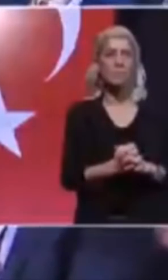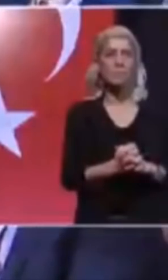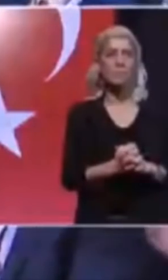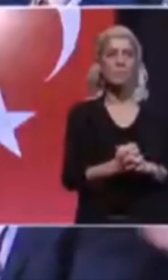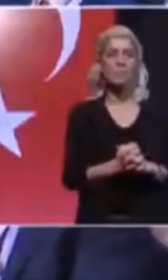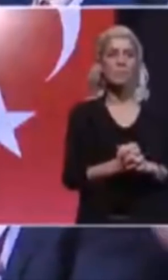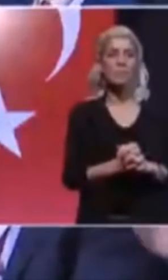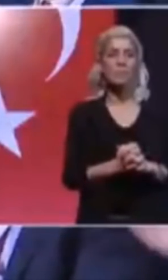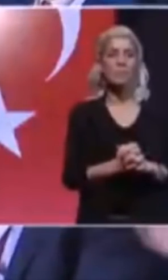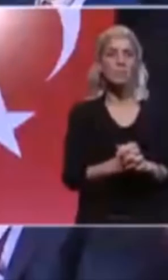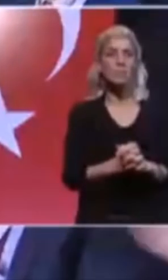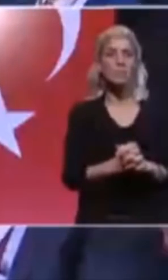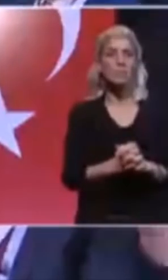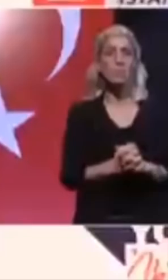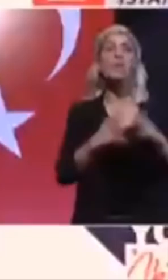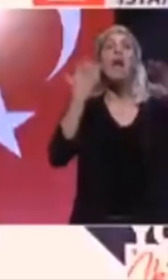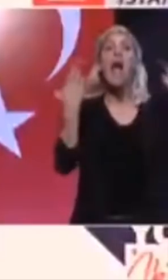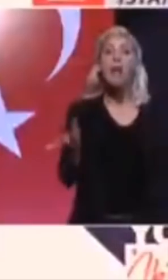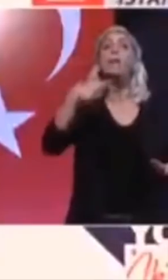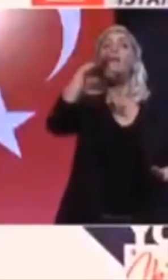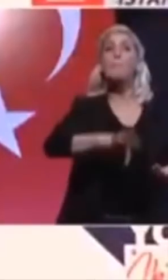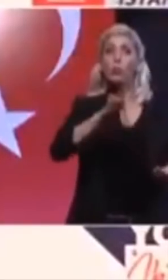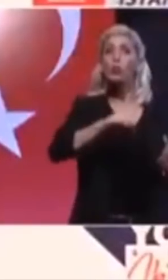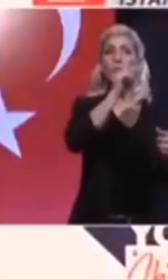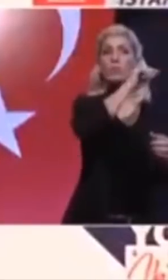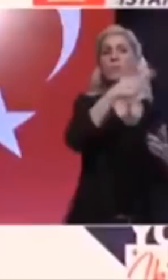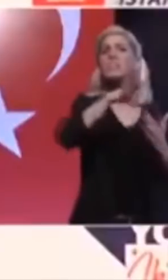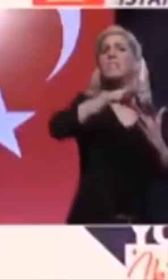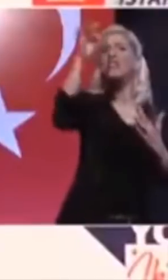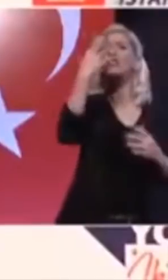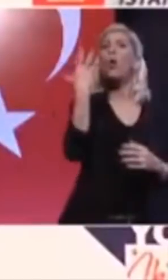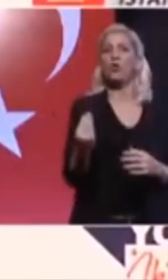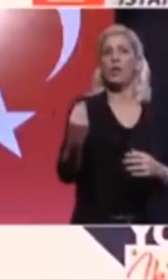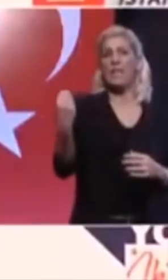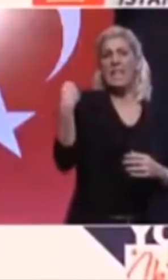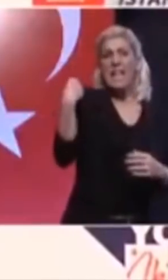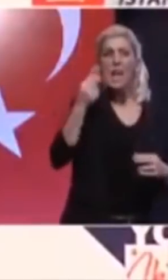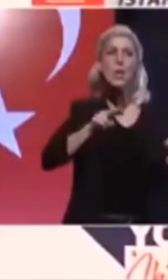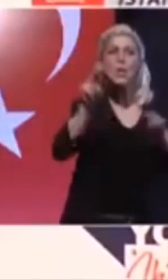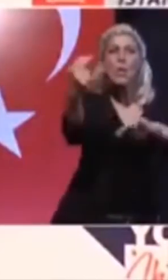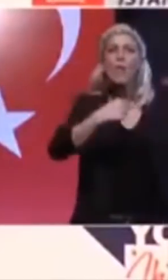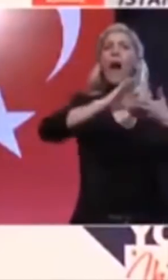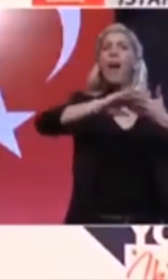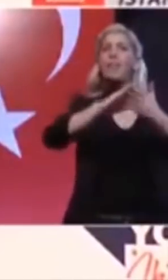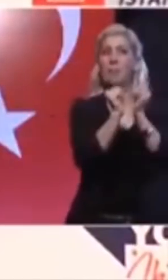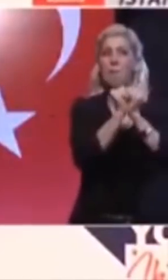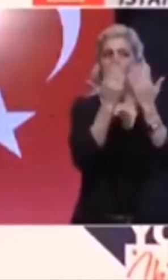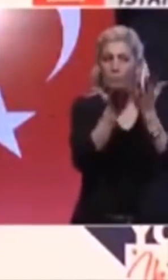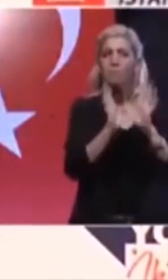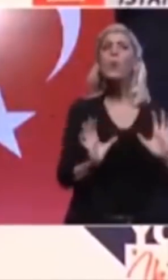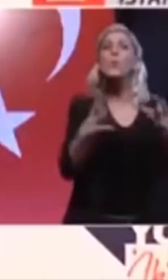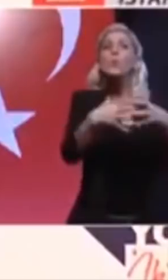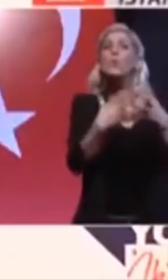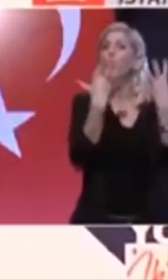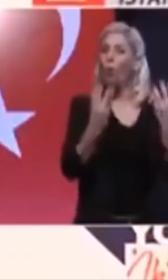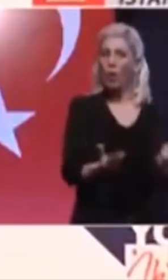Elbette ki bugün seçilecek olan yeni yol arkadaşlarıma bütünlükçü